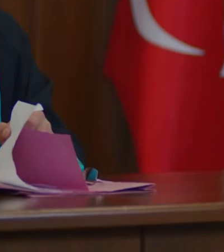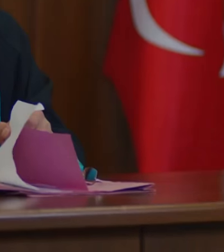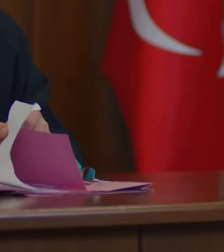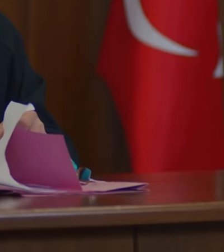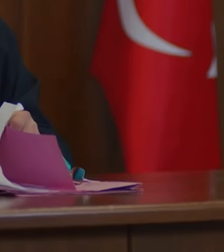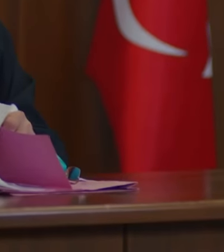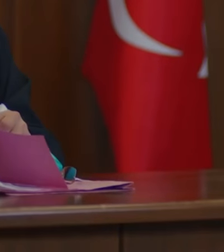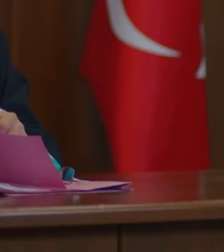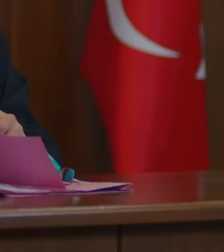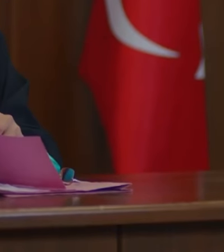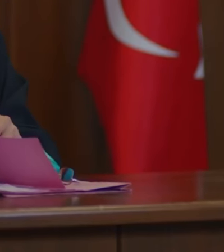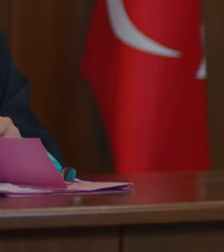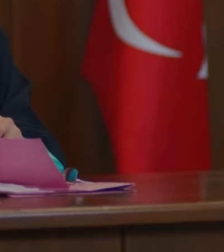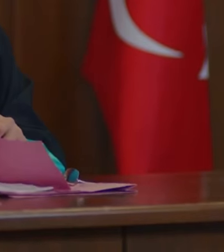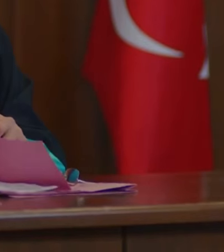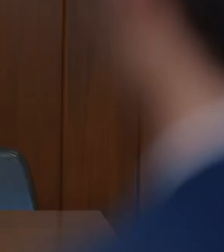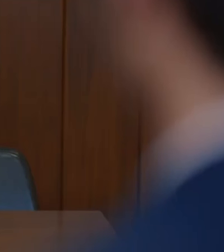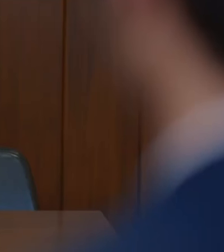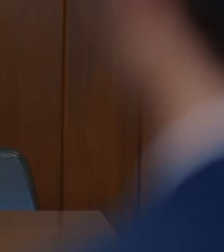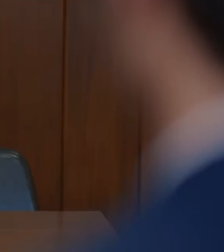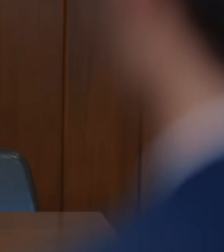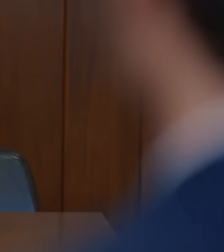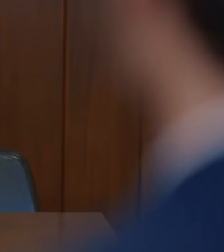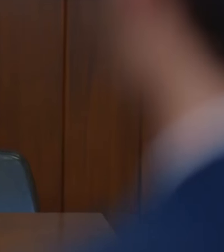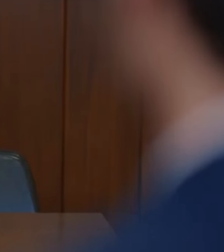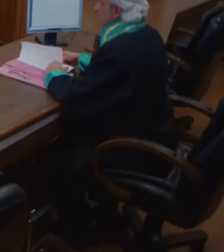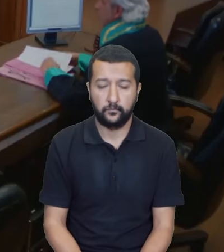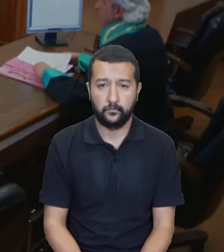Karşı masada avukat tek başına duruyor.